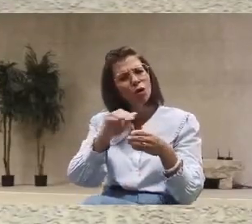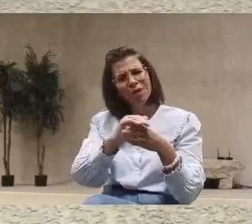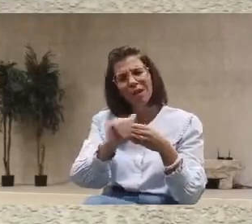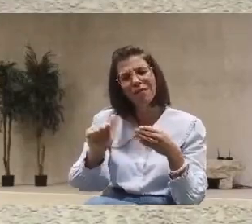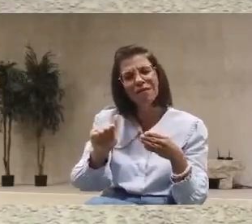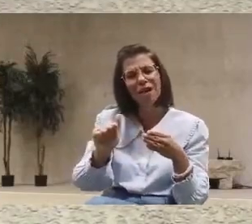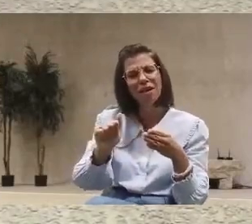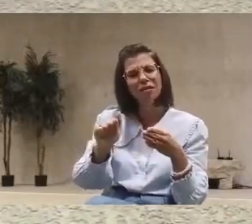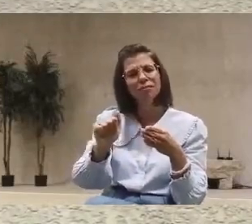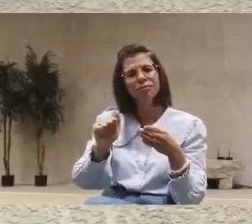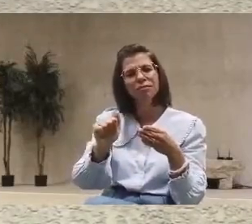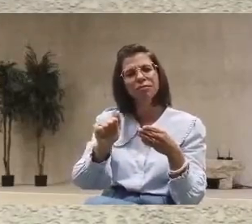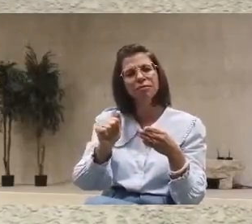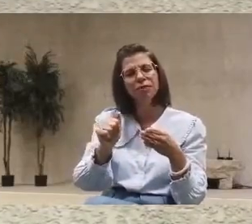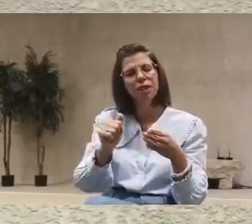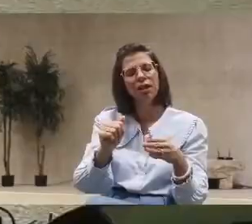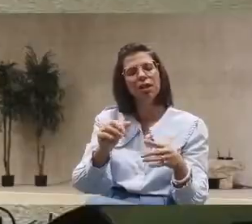Satan.